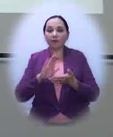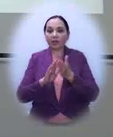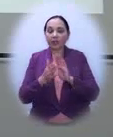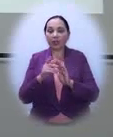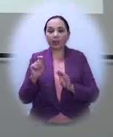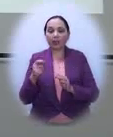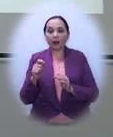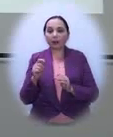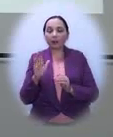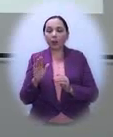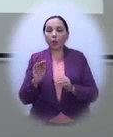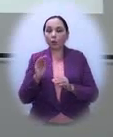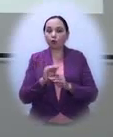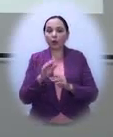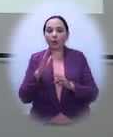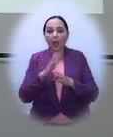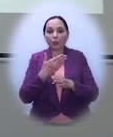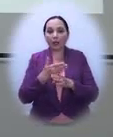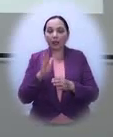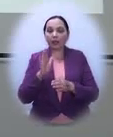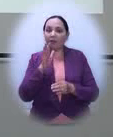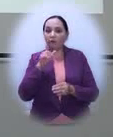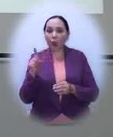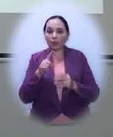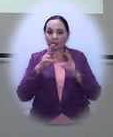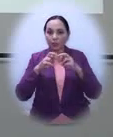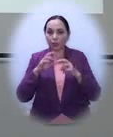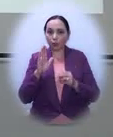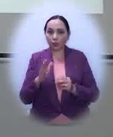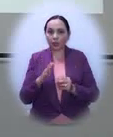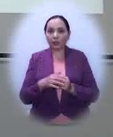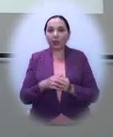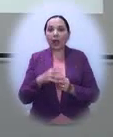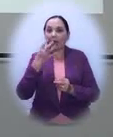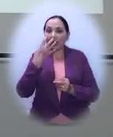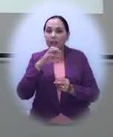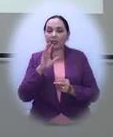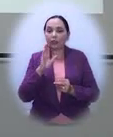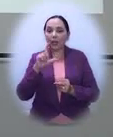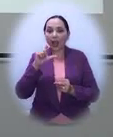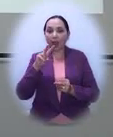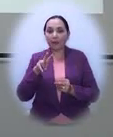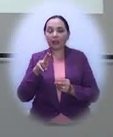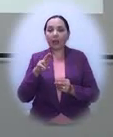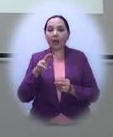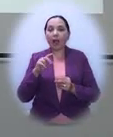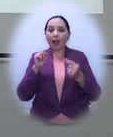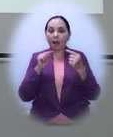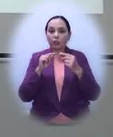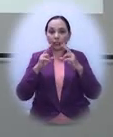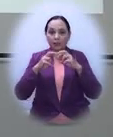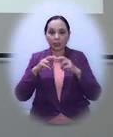Vaziyatlar kaliti qo'shib ajralish vaqti tekshirib o'tiladi. Qizdirish elementlarining